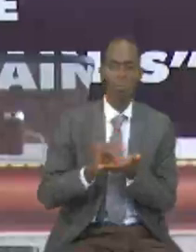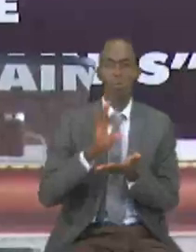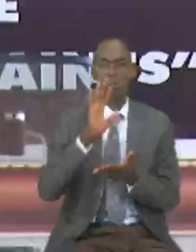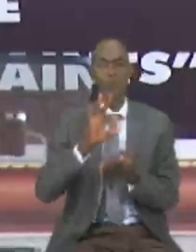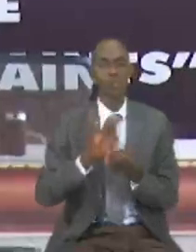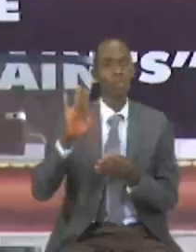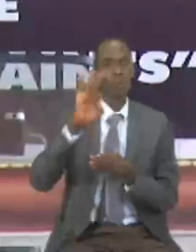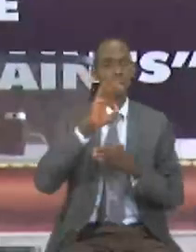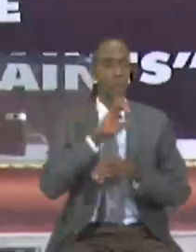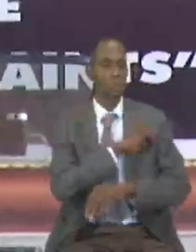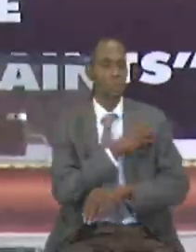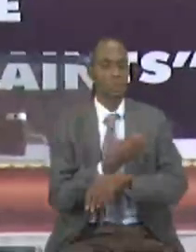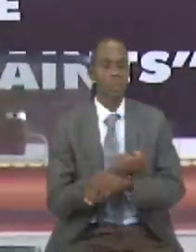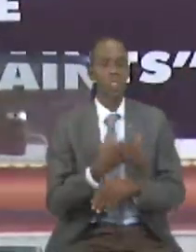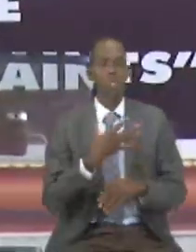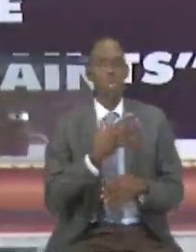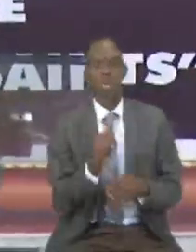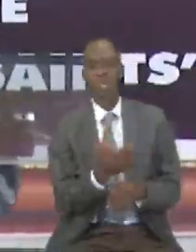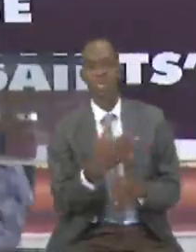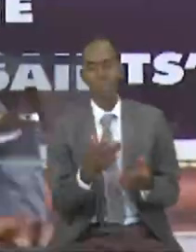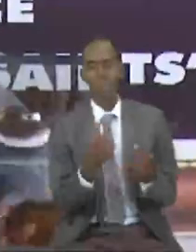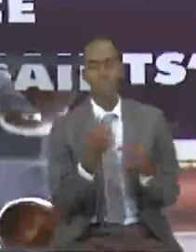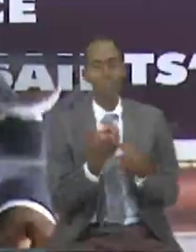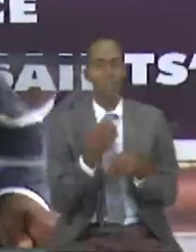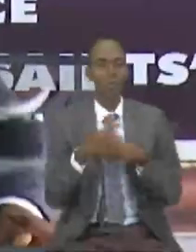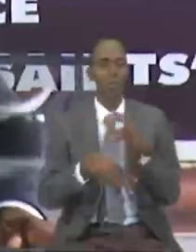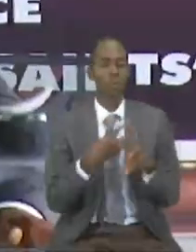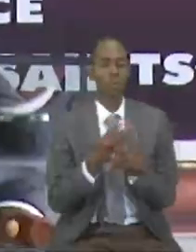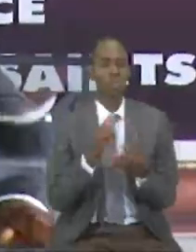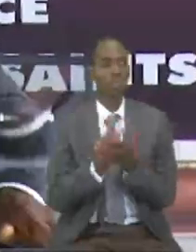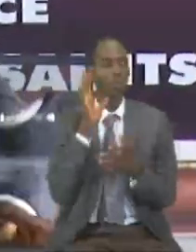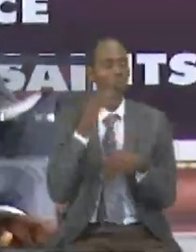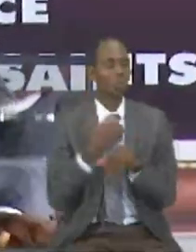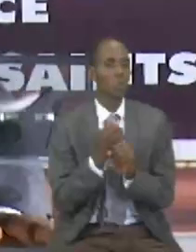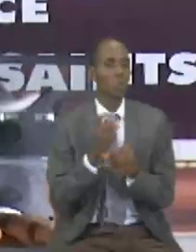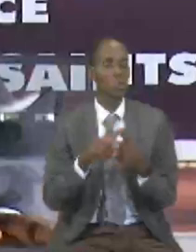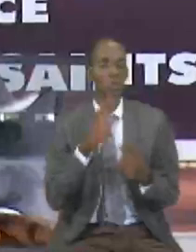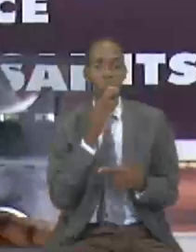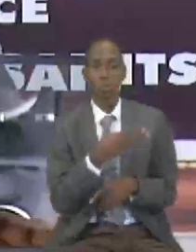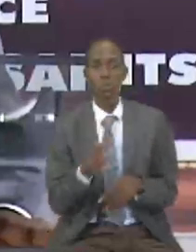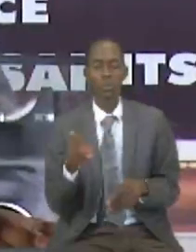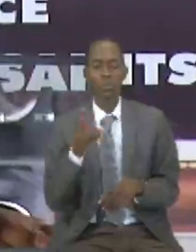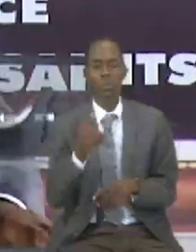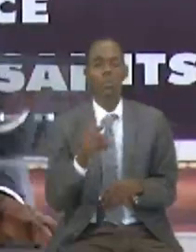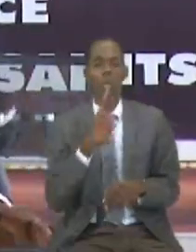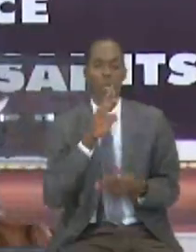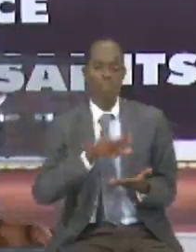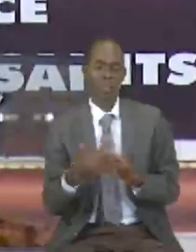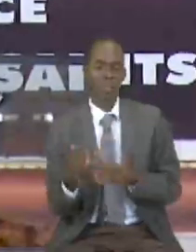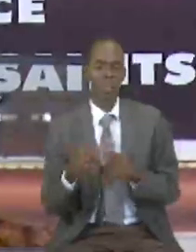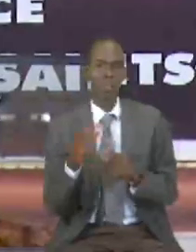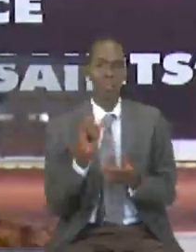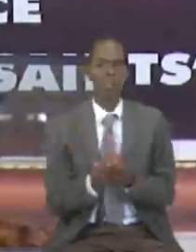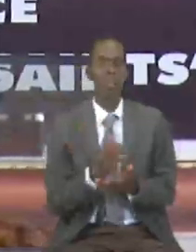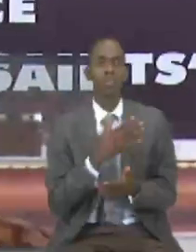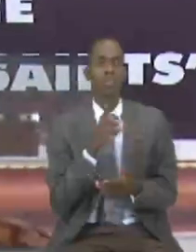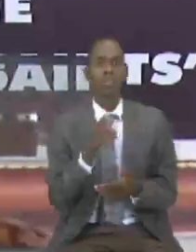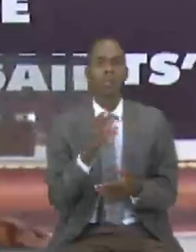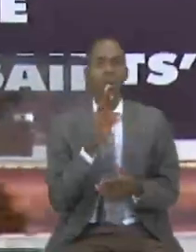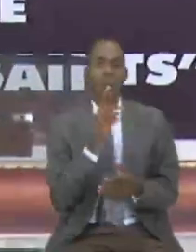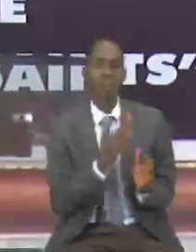ton énergie spirituelle, tout ce qui viendra du monde pour détruire ton utilité, alors tu es mort à cela. Non seulement